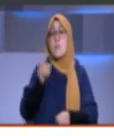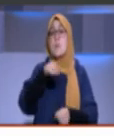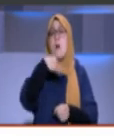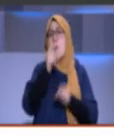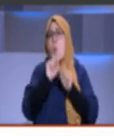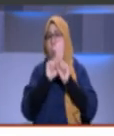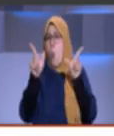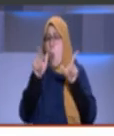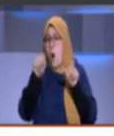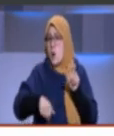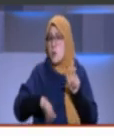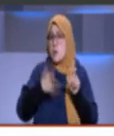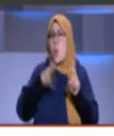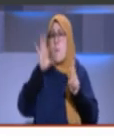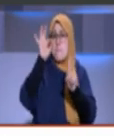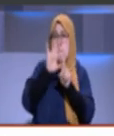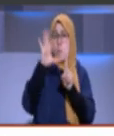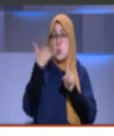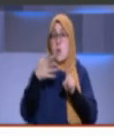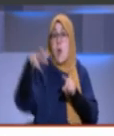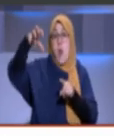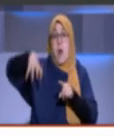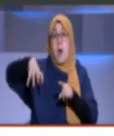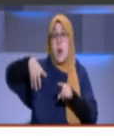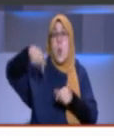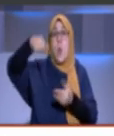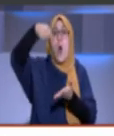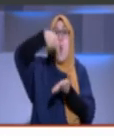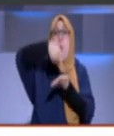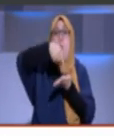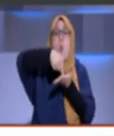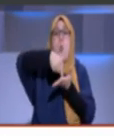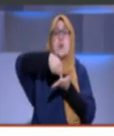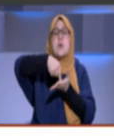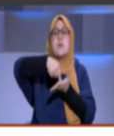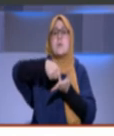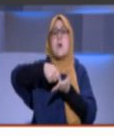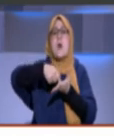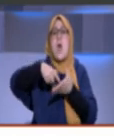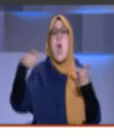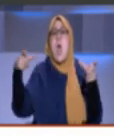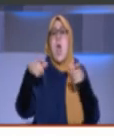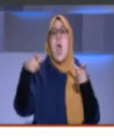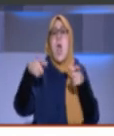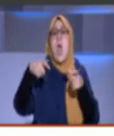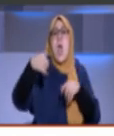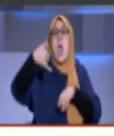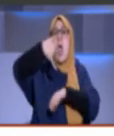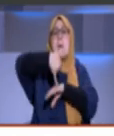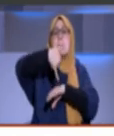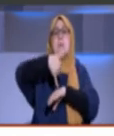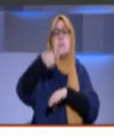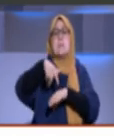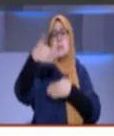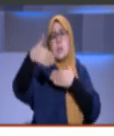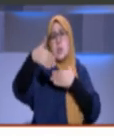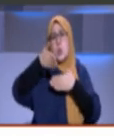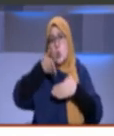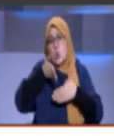جدا أن المستهدف القاهرة ووسط المدينة، نزول إلى بقى أحد الأحياء القريبة